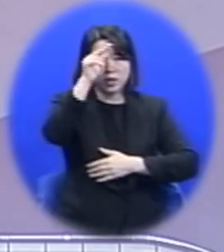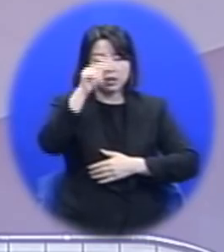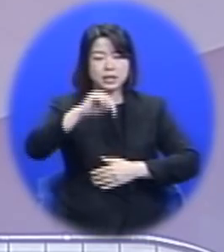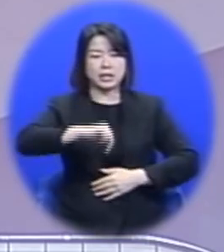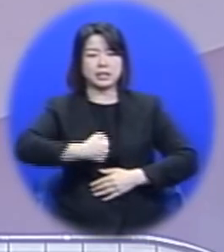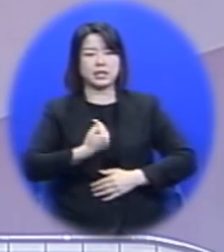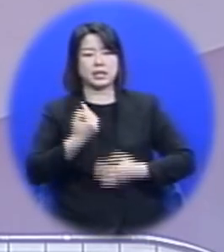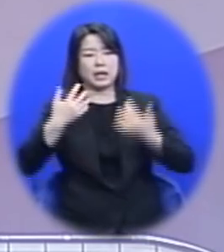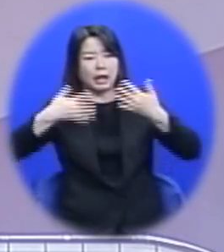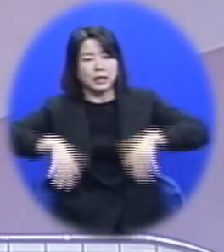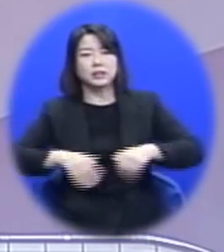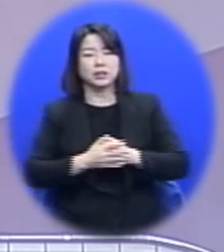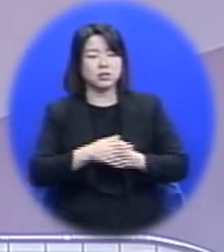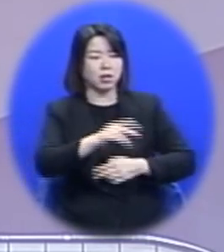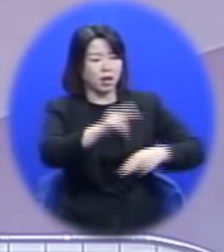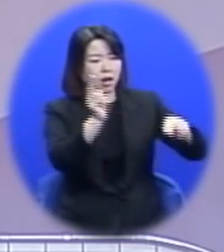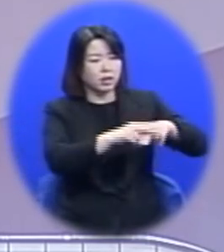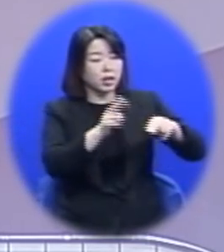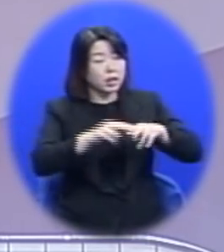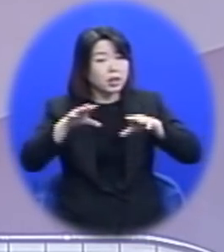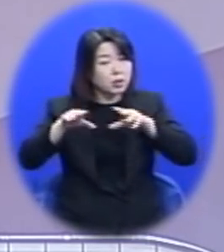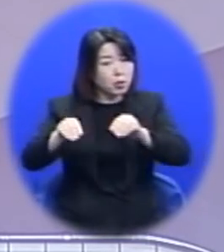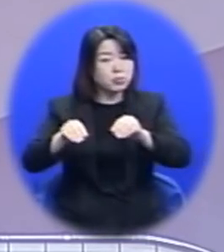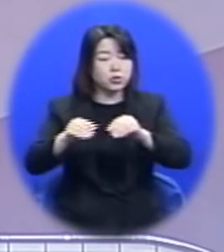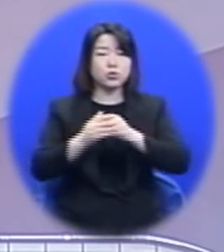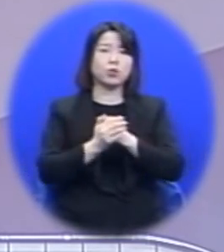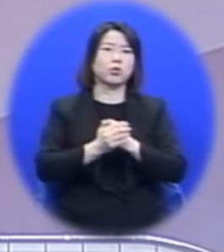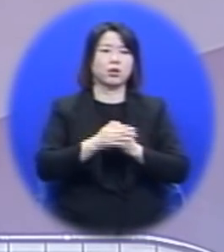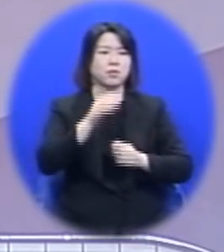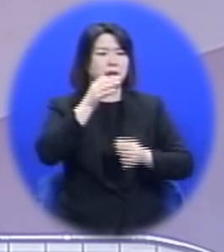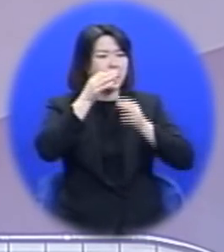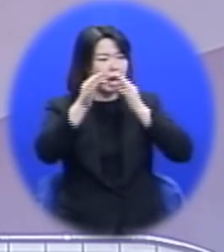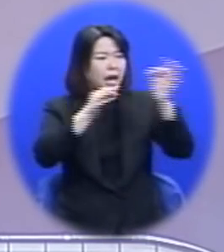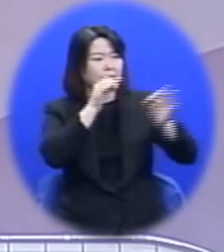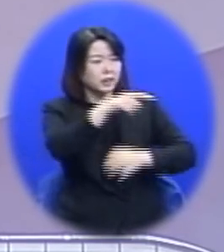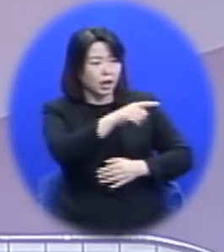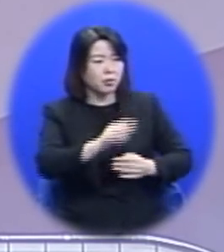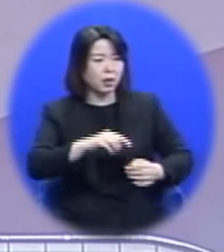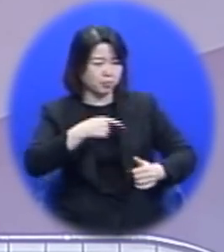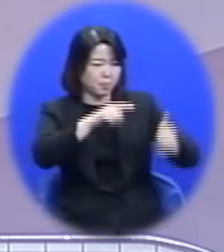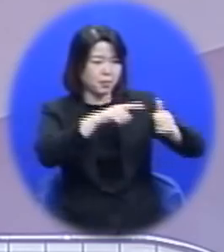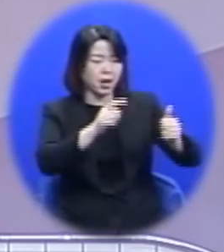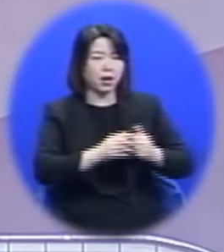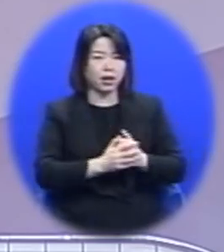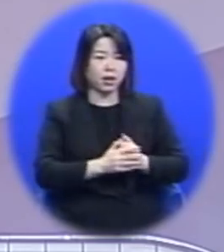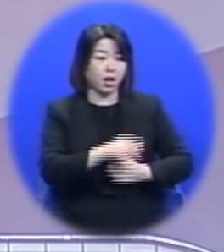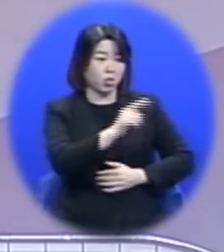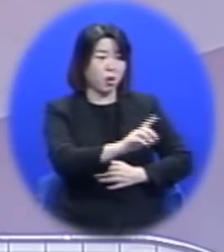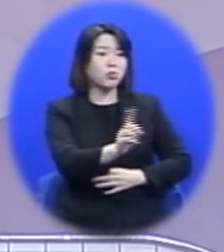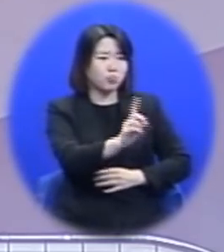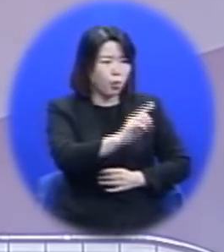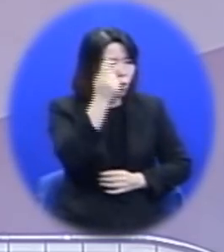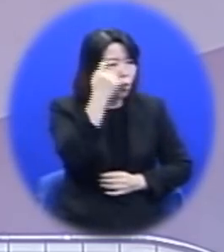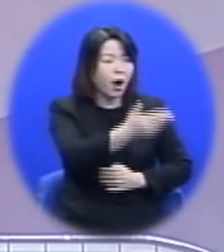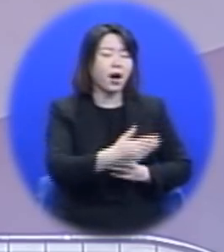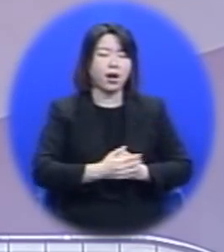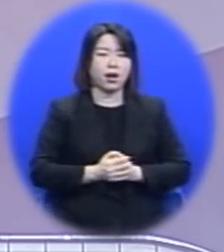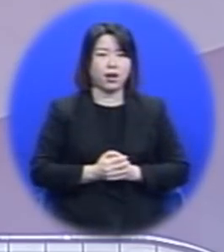지쳐서 때리기를 그만두고 막 소리를 지르더래. 너는 도대체 어떤 놈이냐?